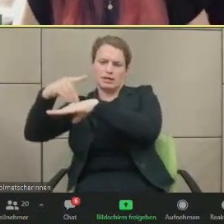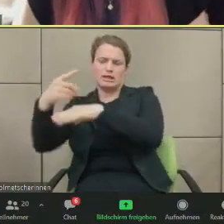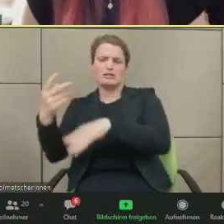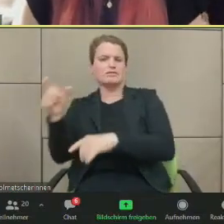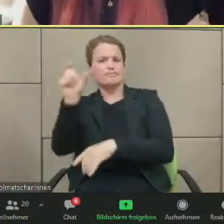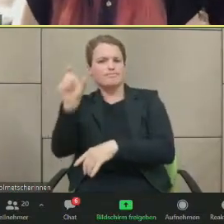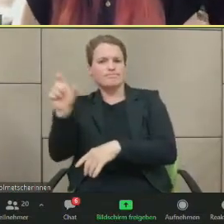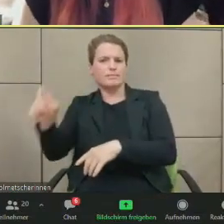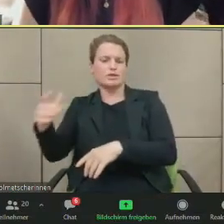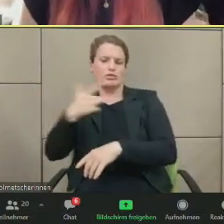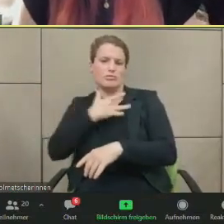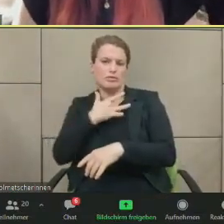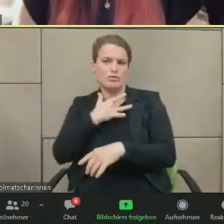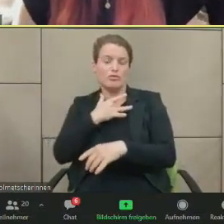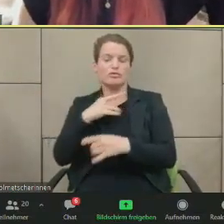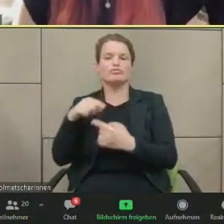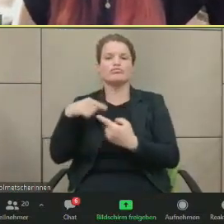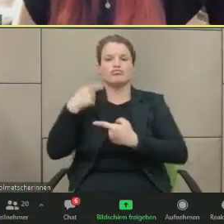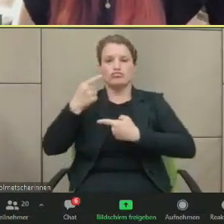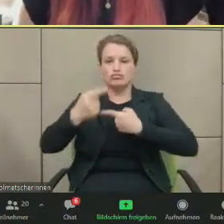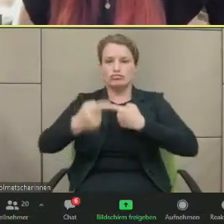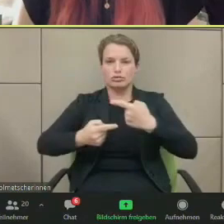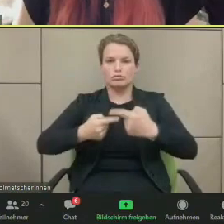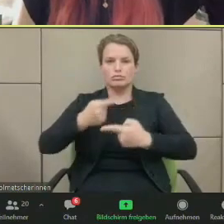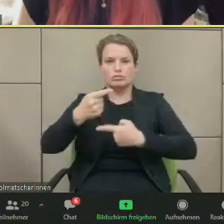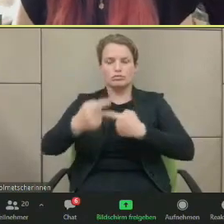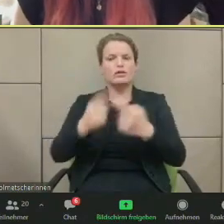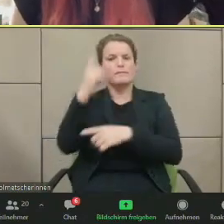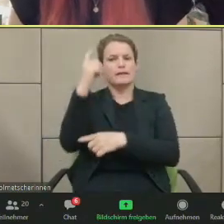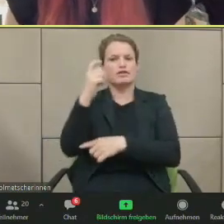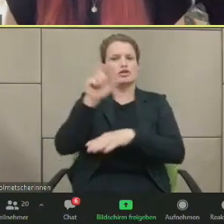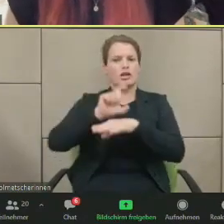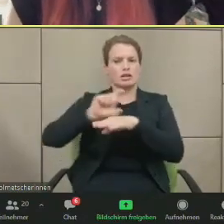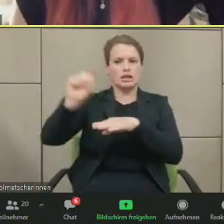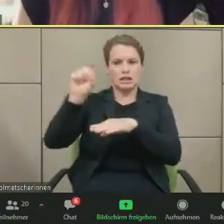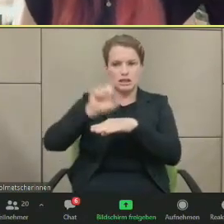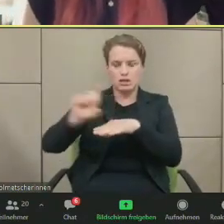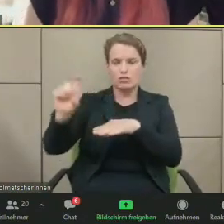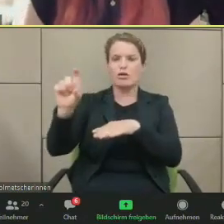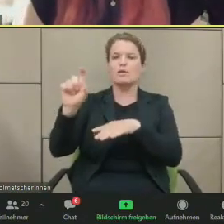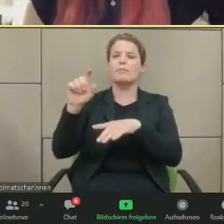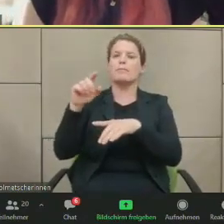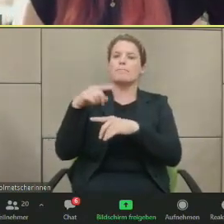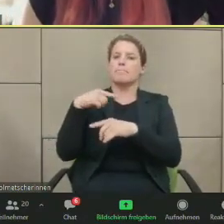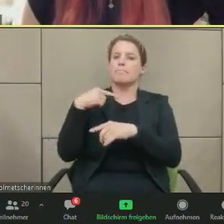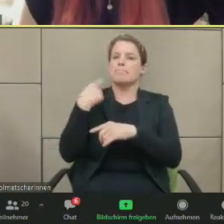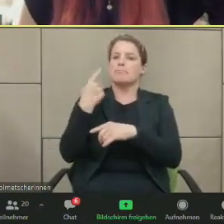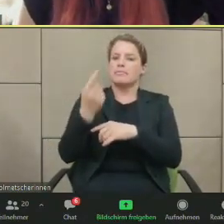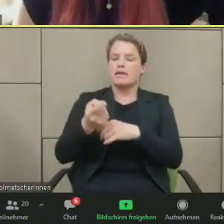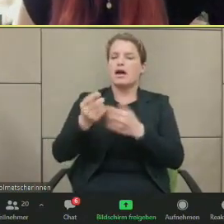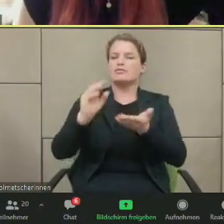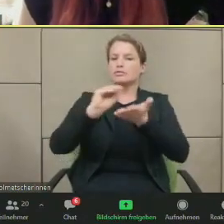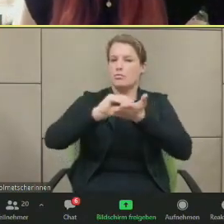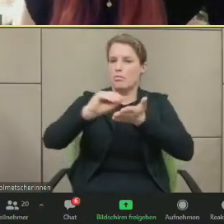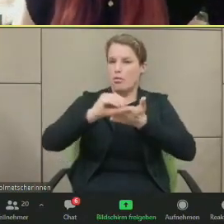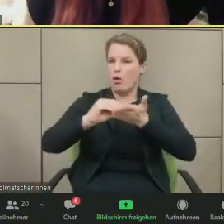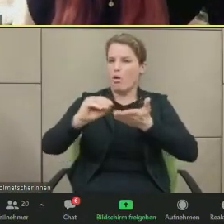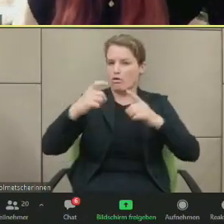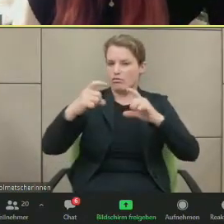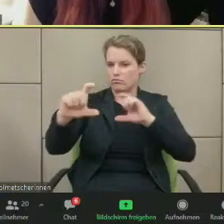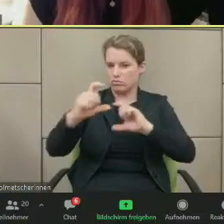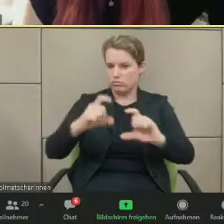so kam eins zum anderen. Ich habe auf Instagram angefangen zu schreiben. Danach habe ich meinen eigenen Blog erstellt und